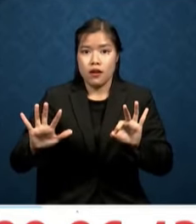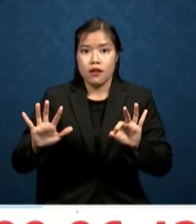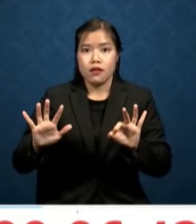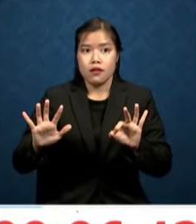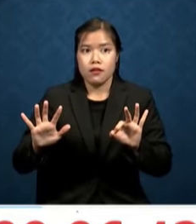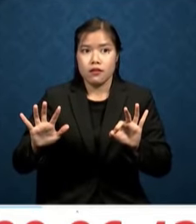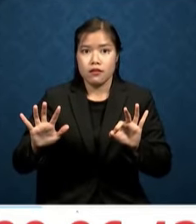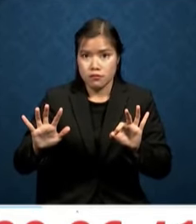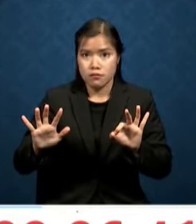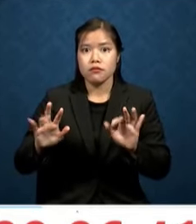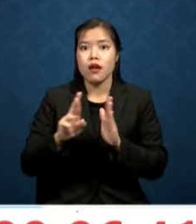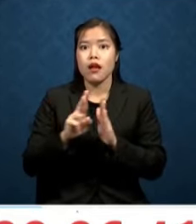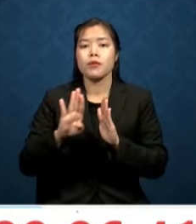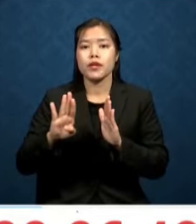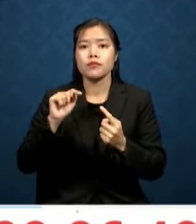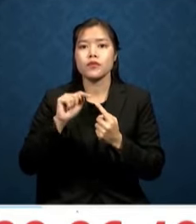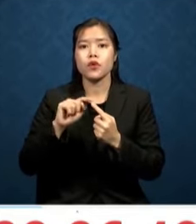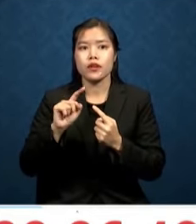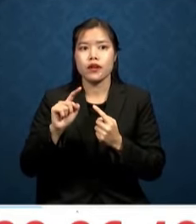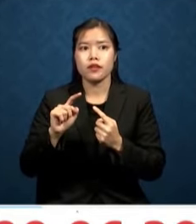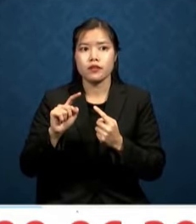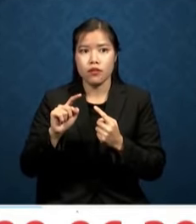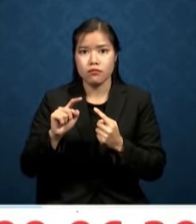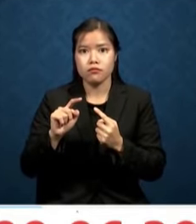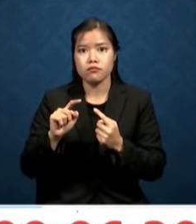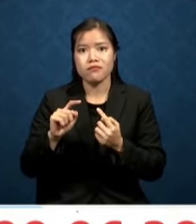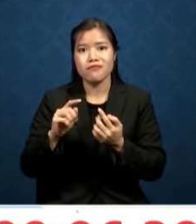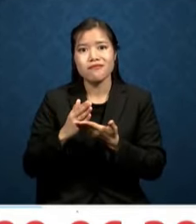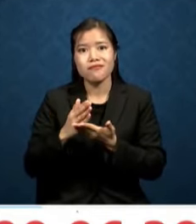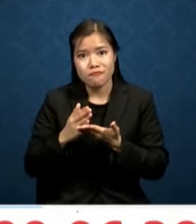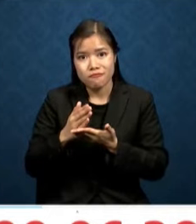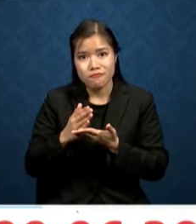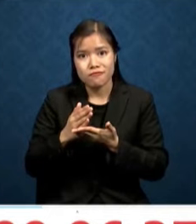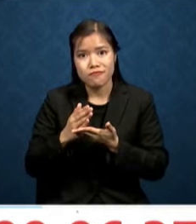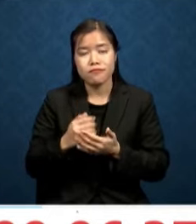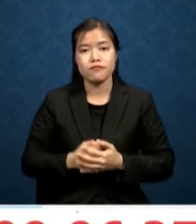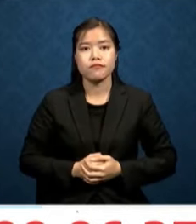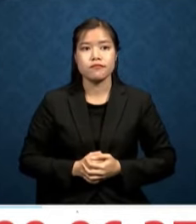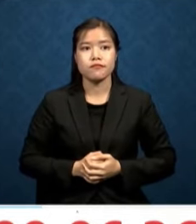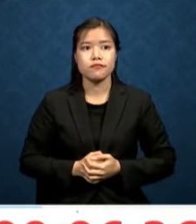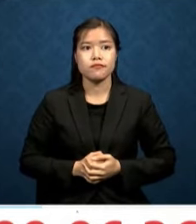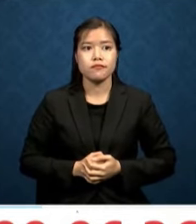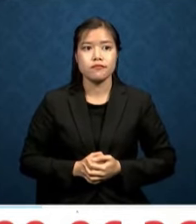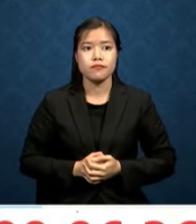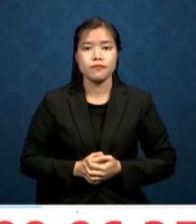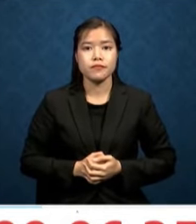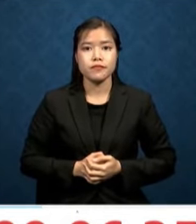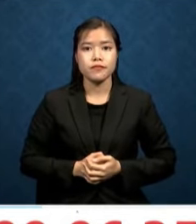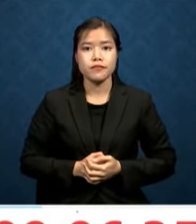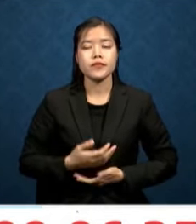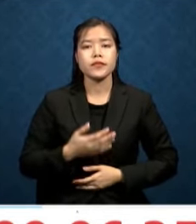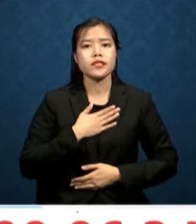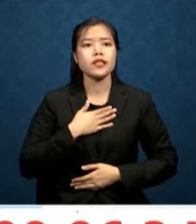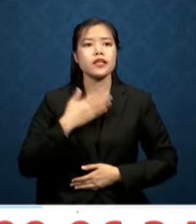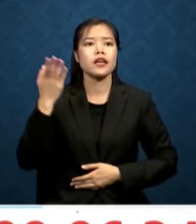ก็คือต้องเป็น2ใน3ถึงจะสามารถเดินหน้าต่อไปได้ซึ่งตรงนั้นตัวผมเอง